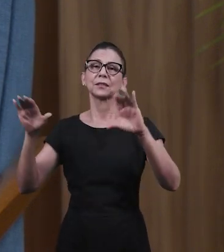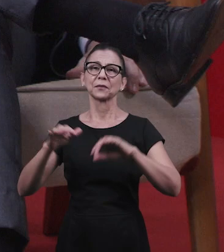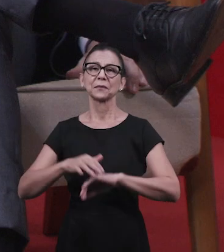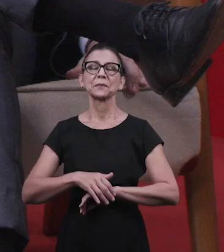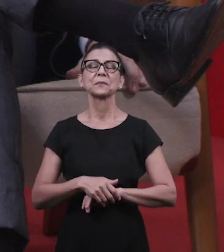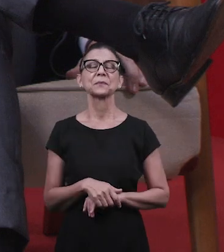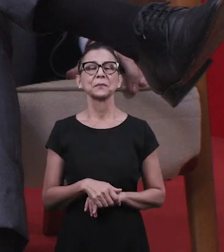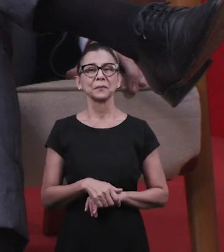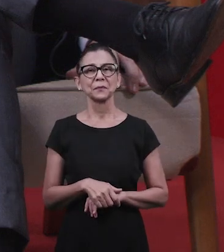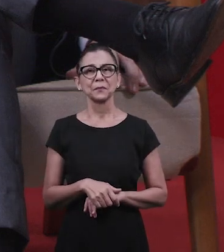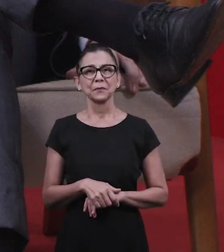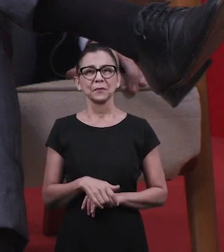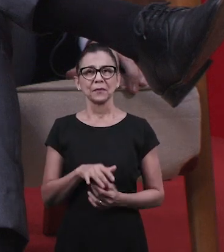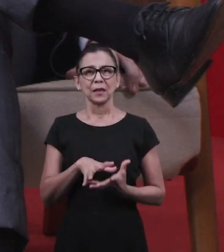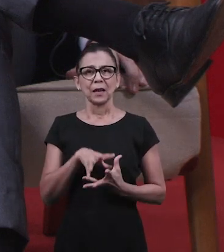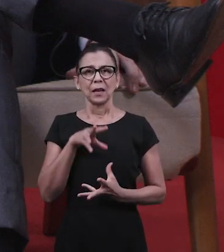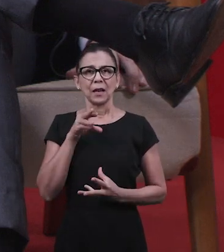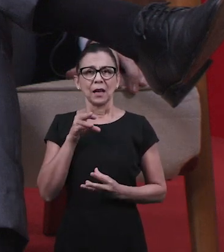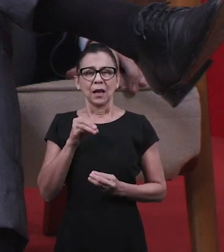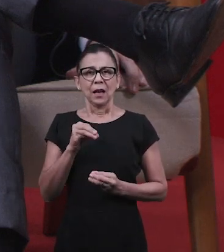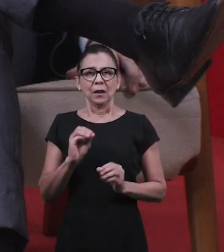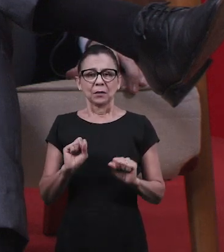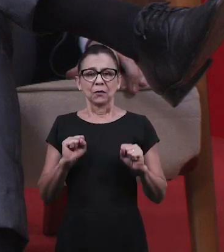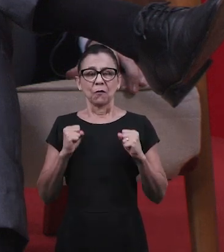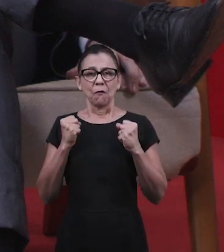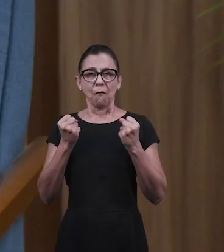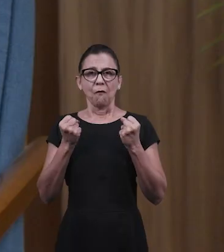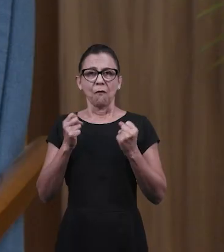qui nourrit l'âme. C'est-à-dire,